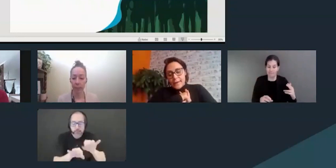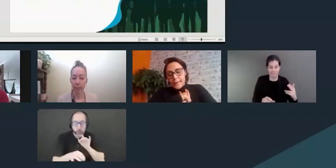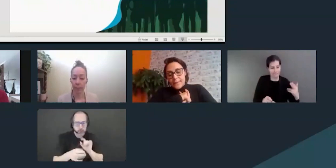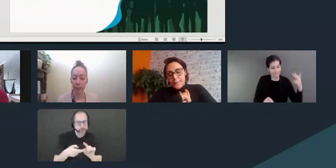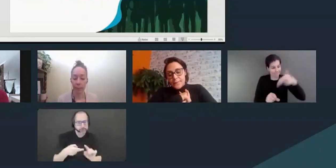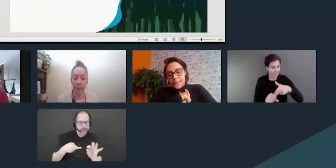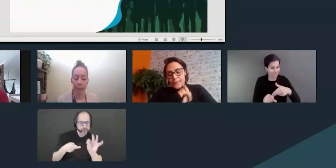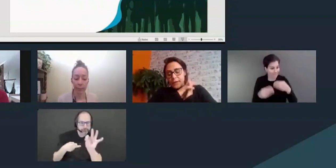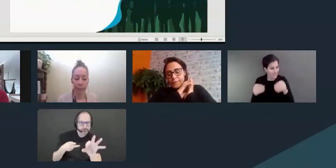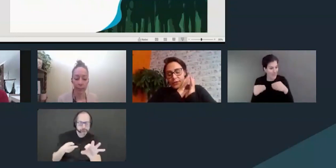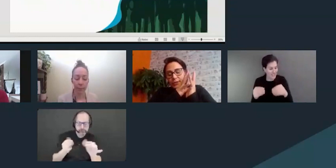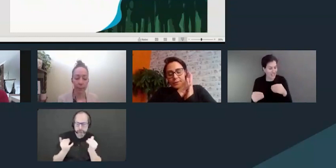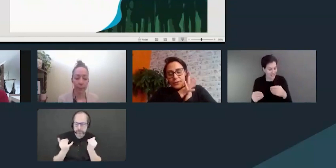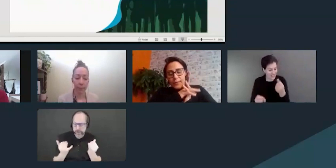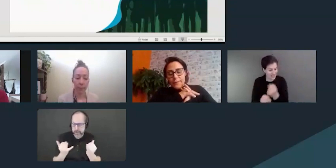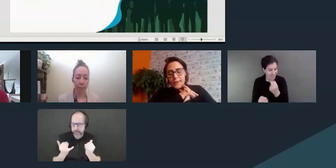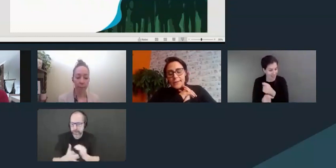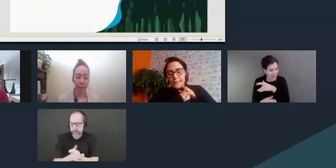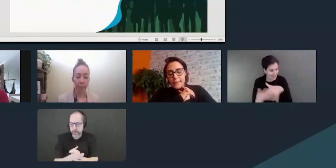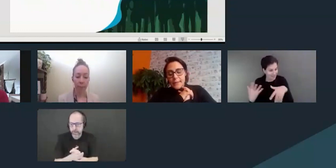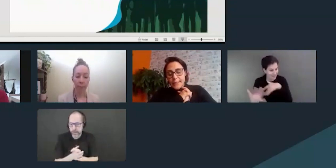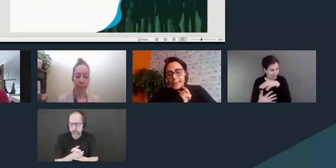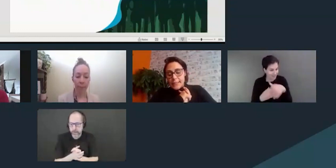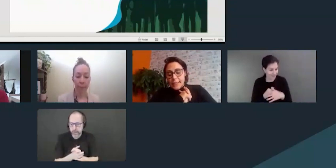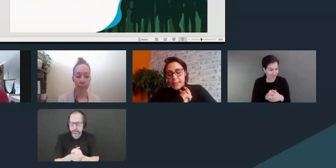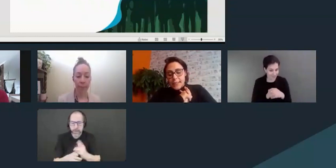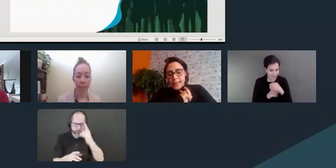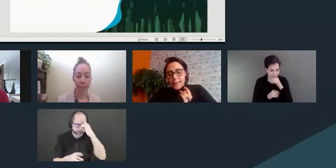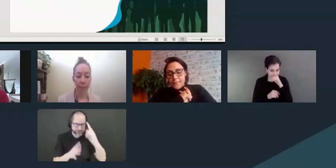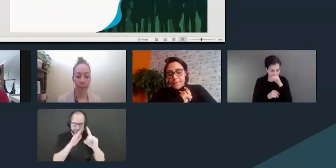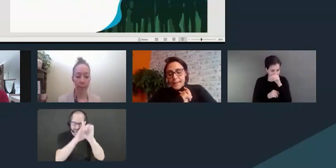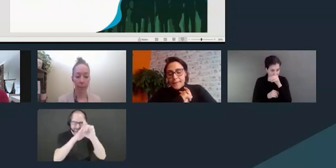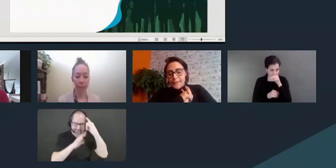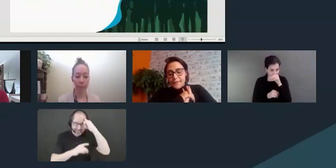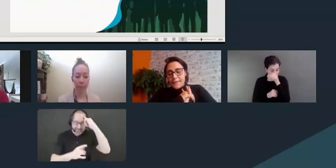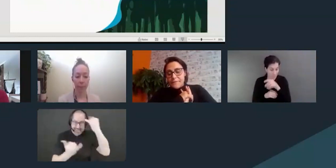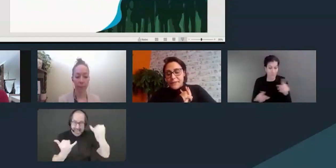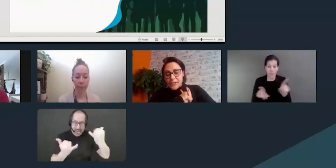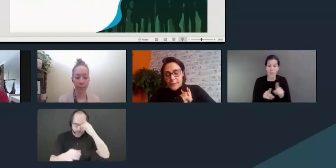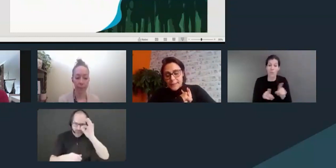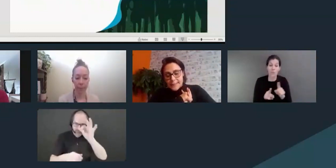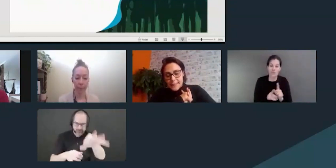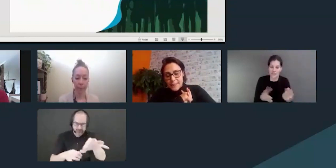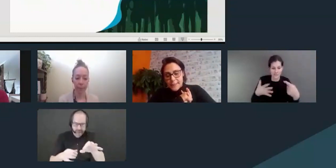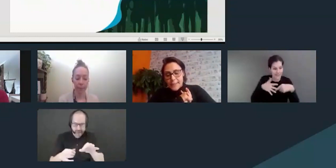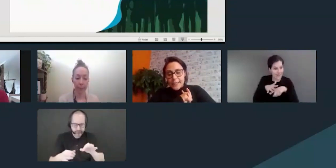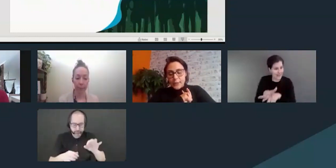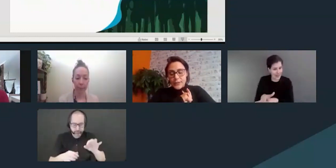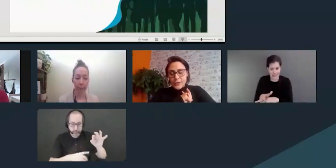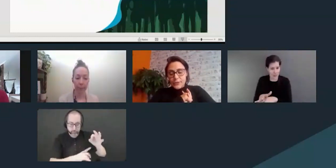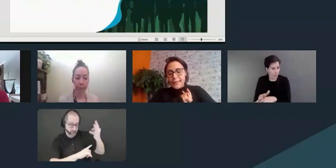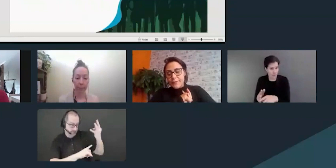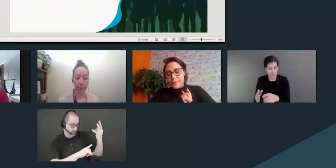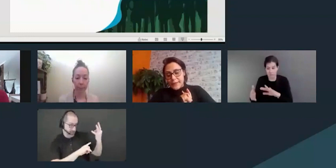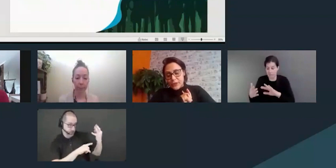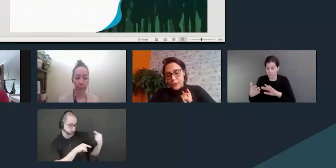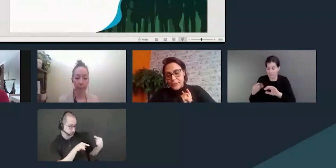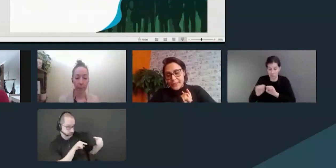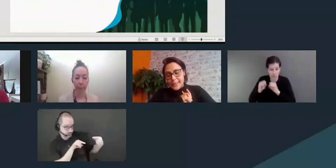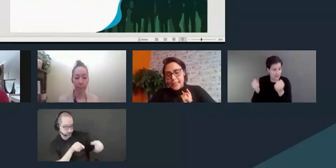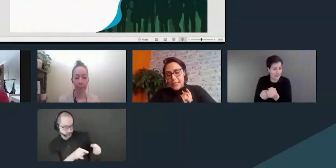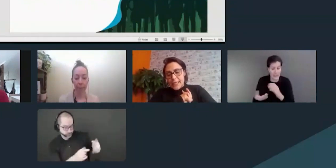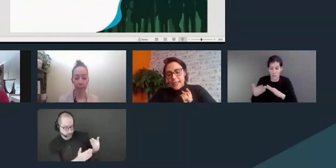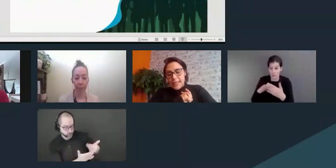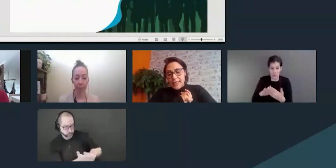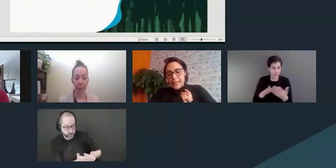Je voudrais dire aussi qu'il y a une idée qui me vient à l'esprit lorsque les francophones viennent ici et lorsqu'il y a des communautés francophones, ce n'est pas la